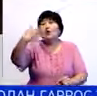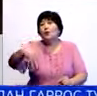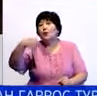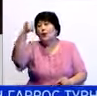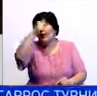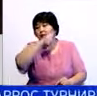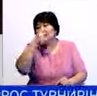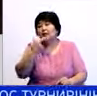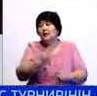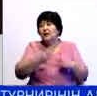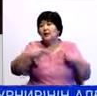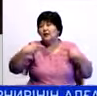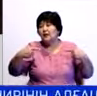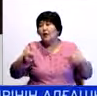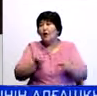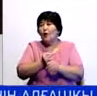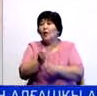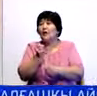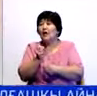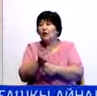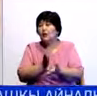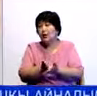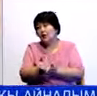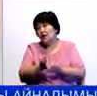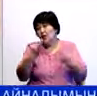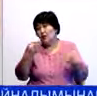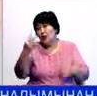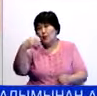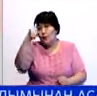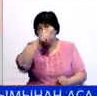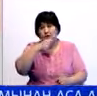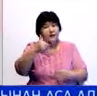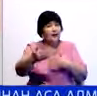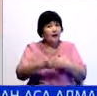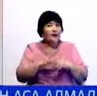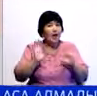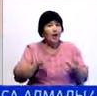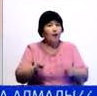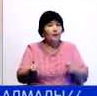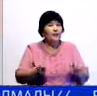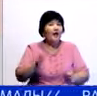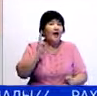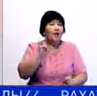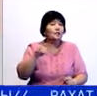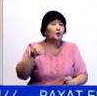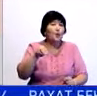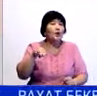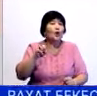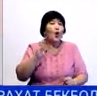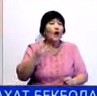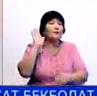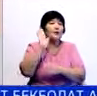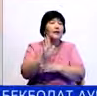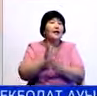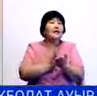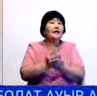жылдардағы космополиттік көзқарастары үшін қудалау саясаты. Тәуелсіздігіміздің 30 жылдығы қарсаңында президентіміз Қасым Жомарт Тоқаевтың жарлығымен